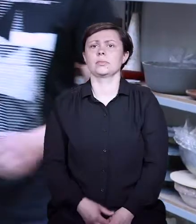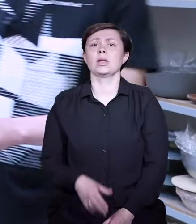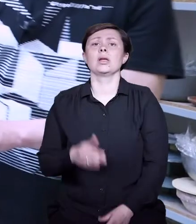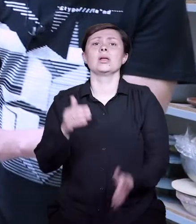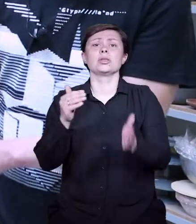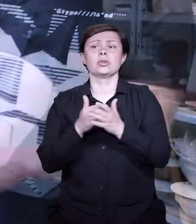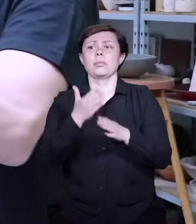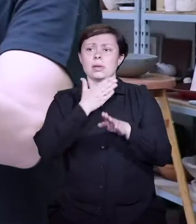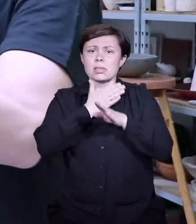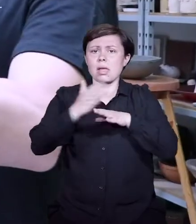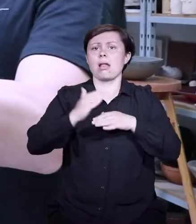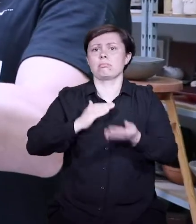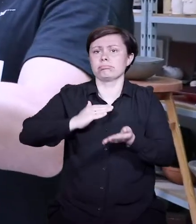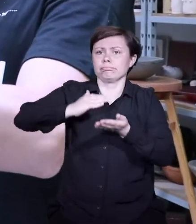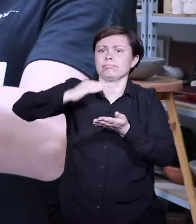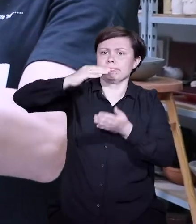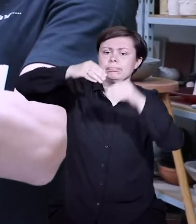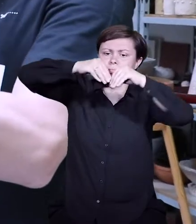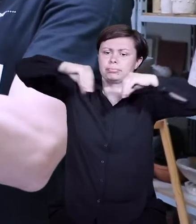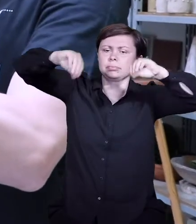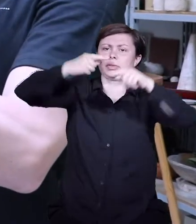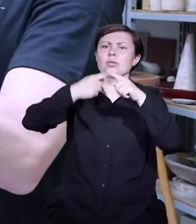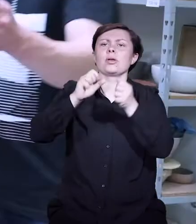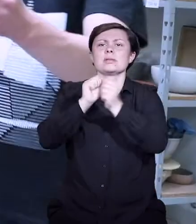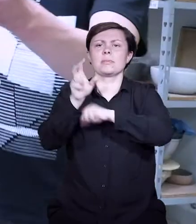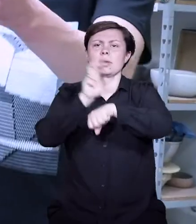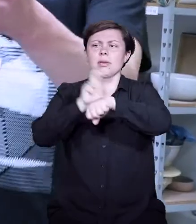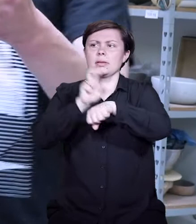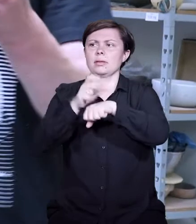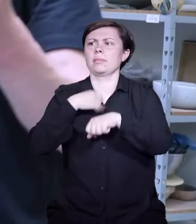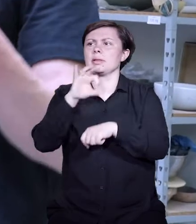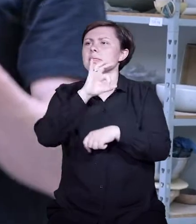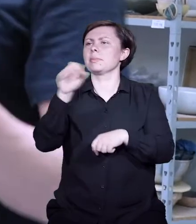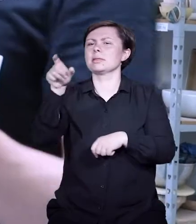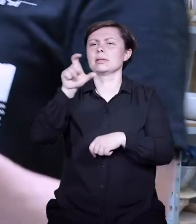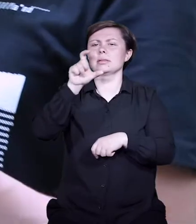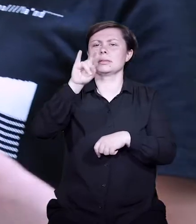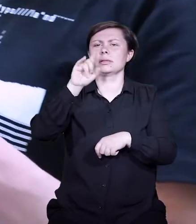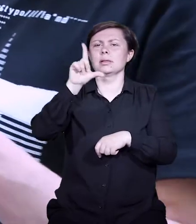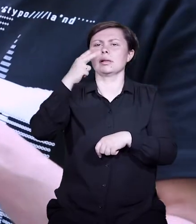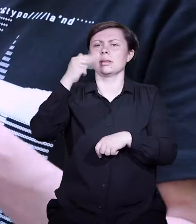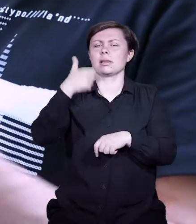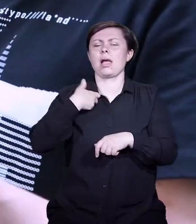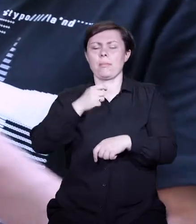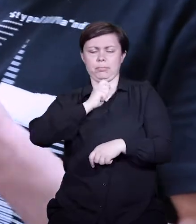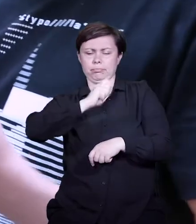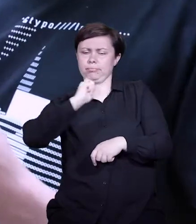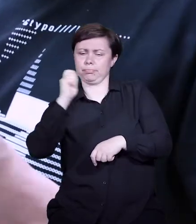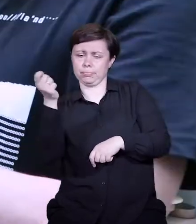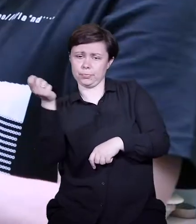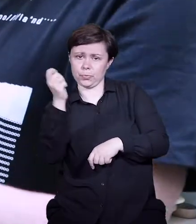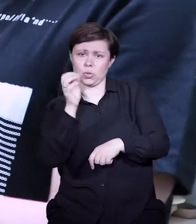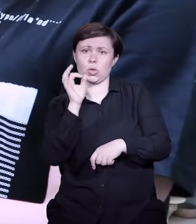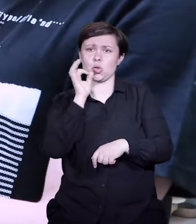Trzeba ciągnąć dalej tą bryłę, którą mam tutaj. Zmienię troszkę technikę. Cyklinka, którą używałem wcześniej do sklepywania, jest dobra